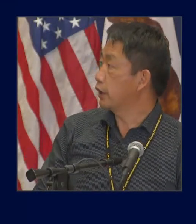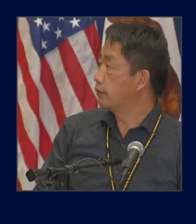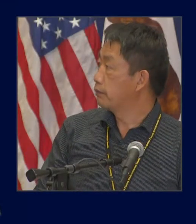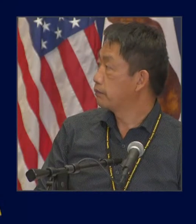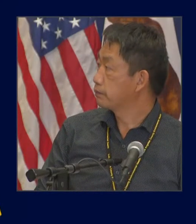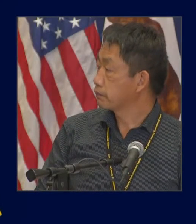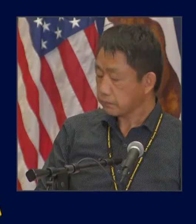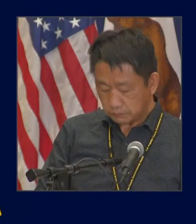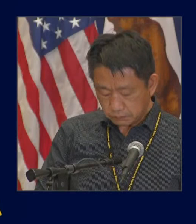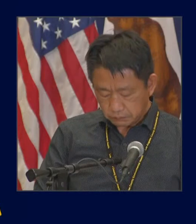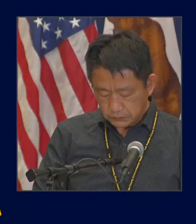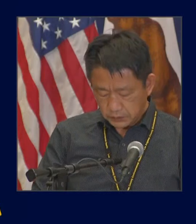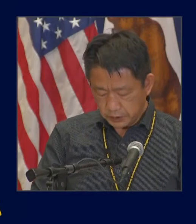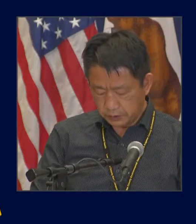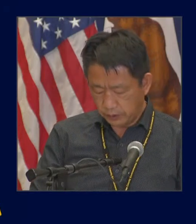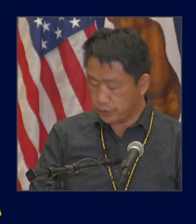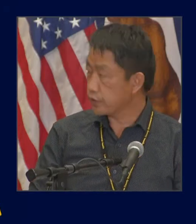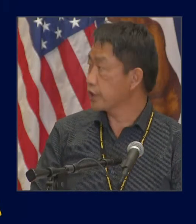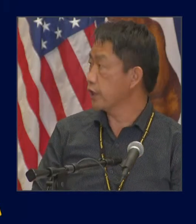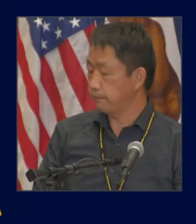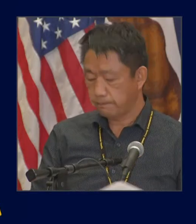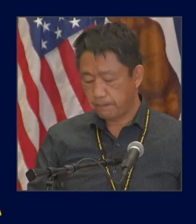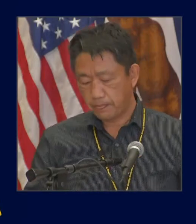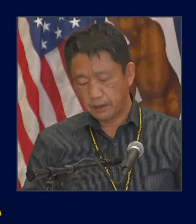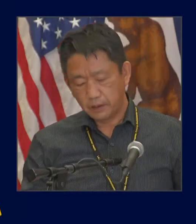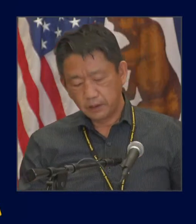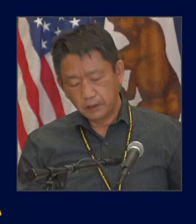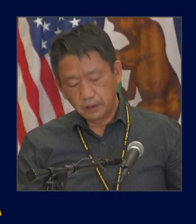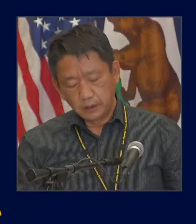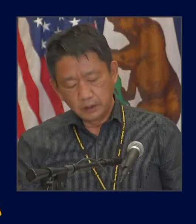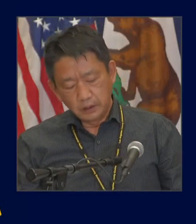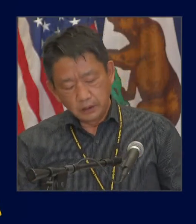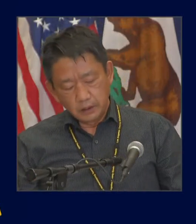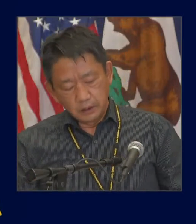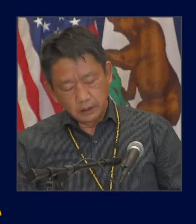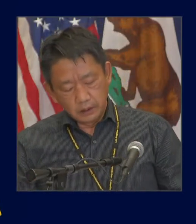第4个，死亡趋势线。